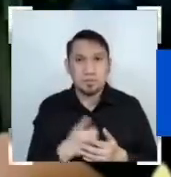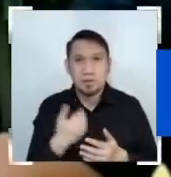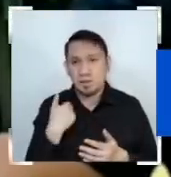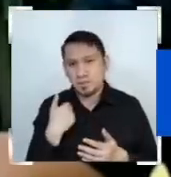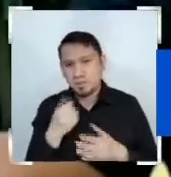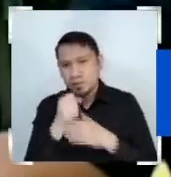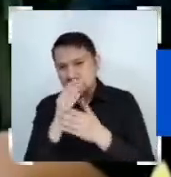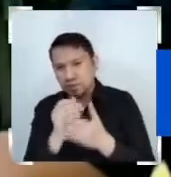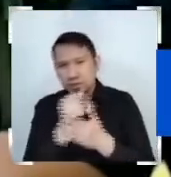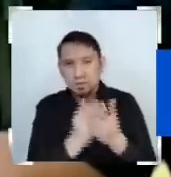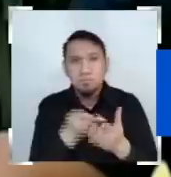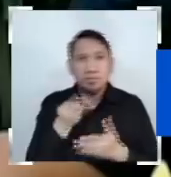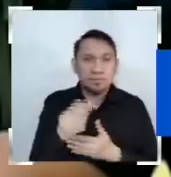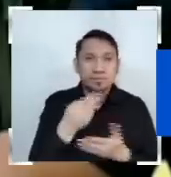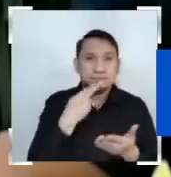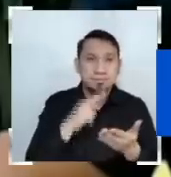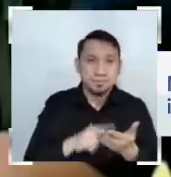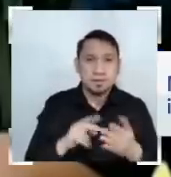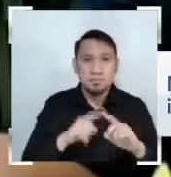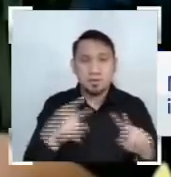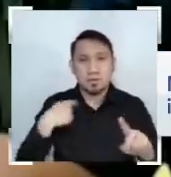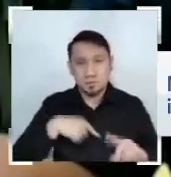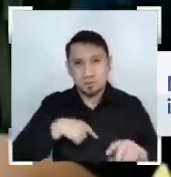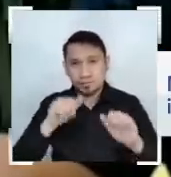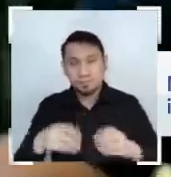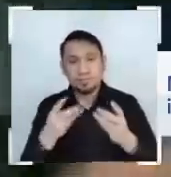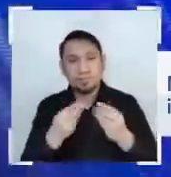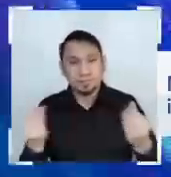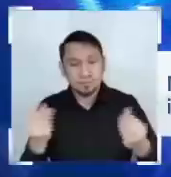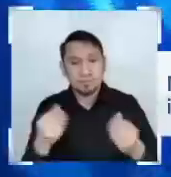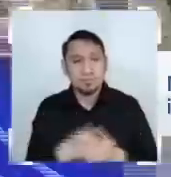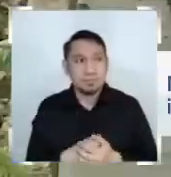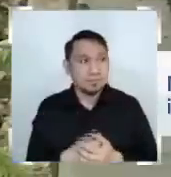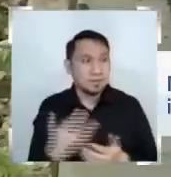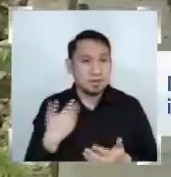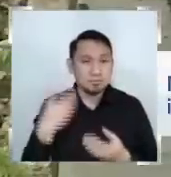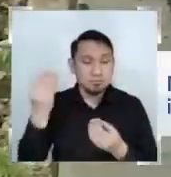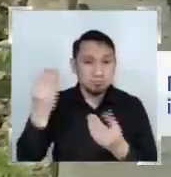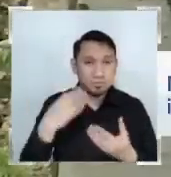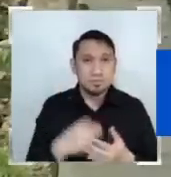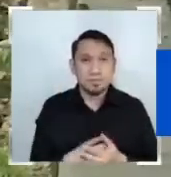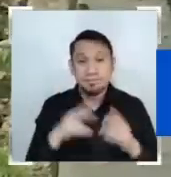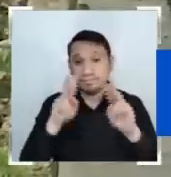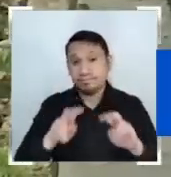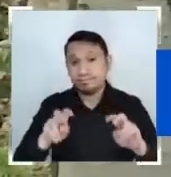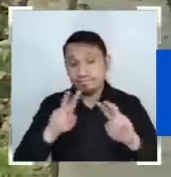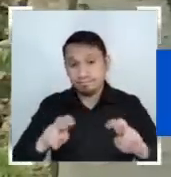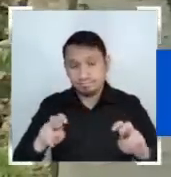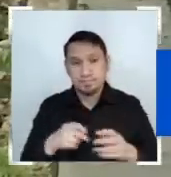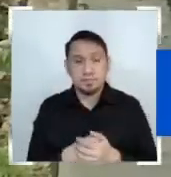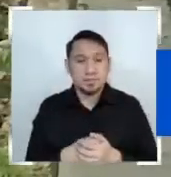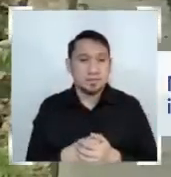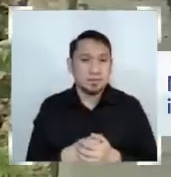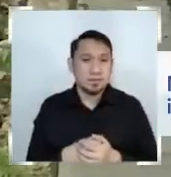na natutugunan naman natin every time that we hear the information. Sa investigasyon ng Highway Patrol Group sa ilang insidente